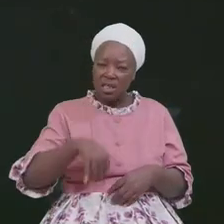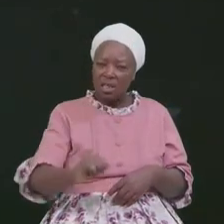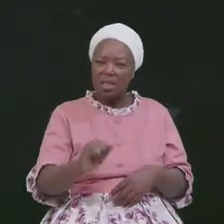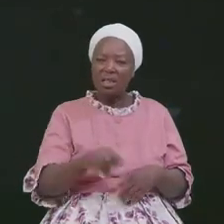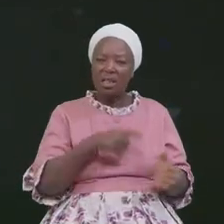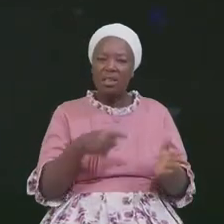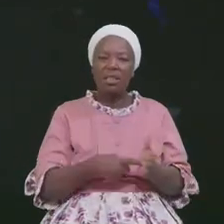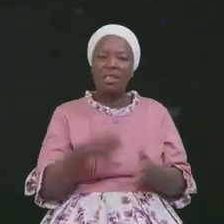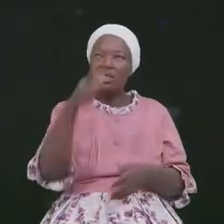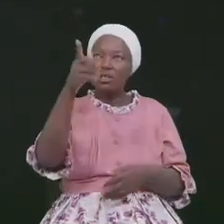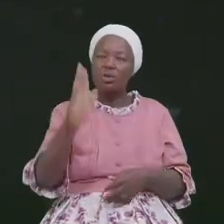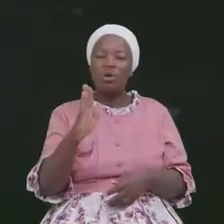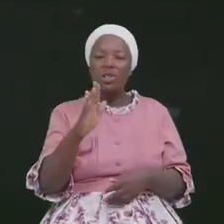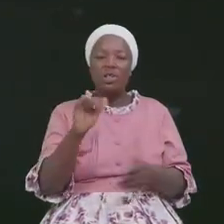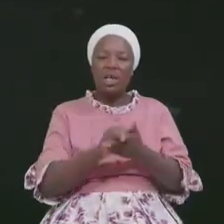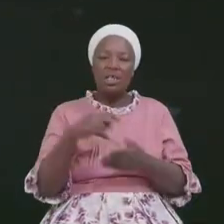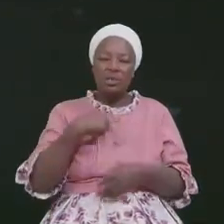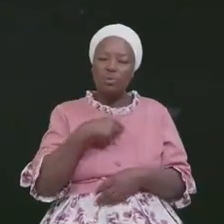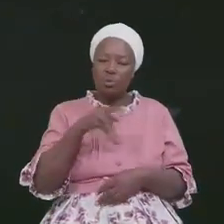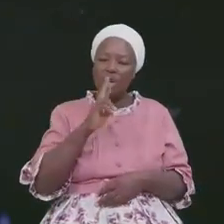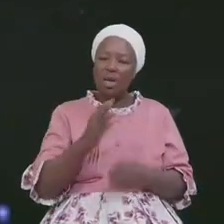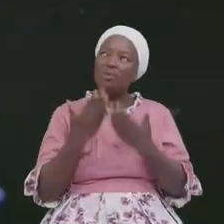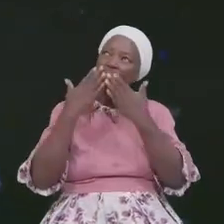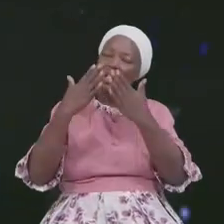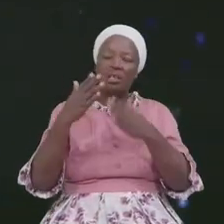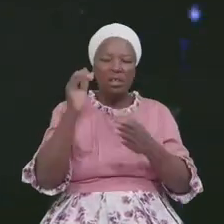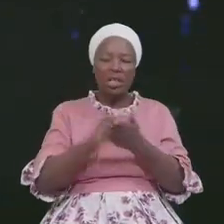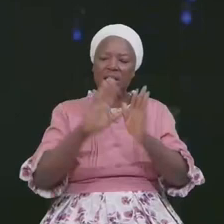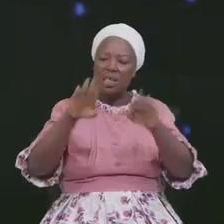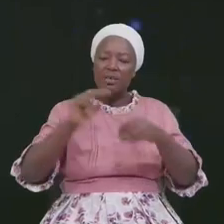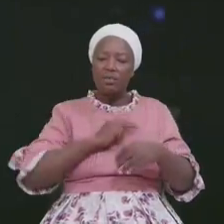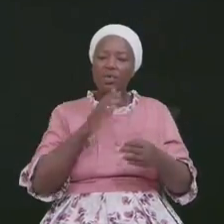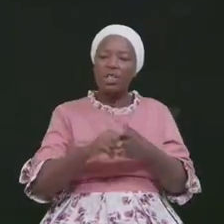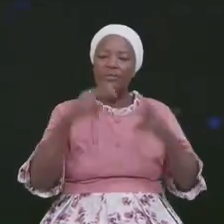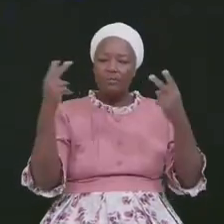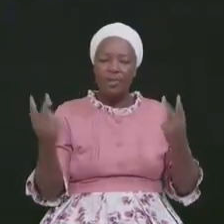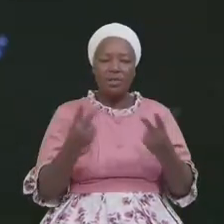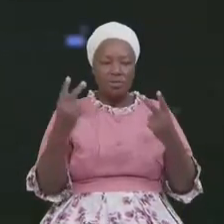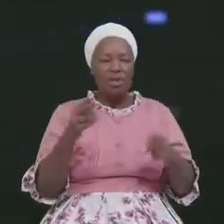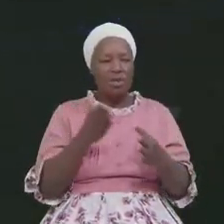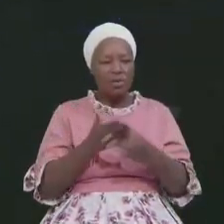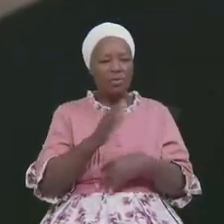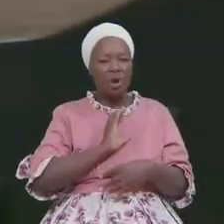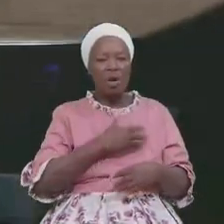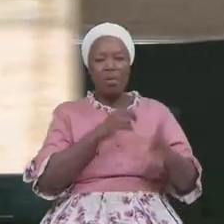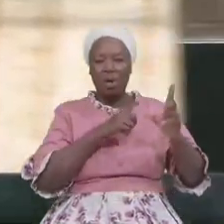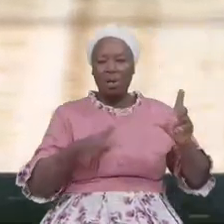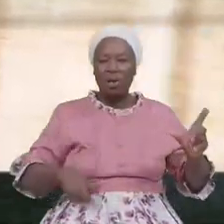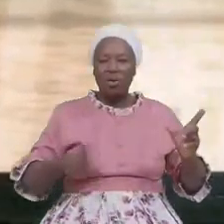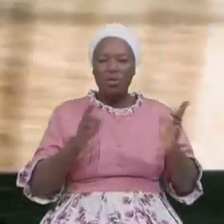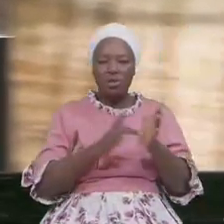Dieu que nous remercions qui nous donne la victoire par notre Seigneur Jésus-Christ.